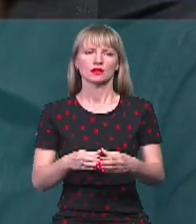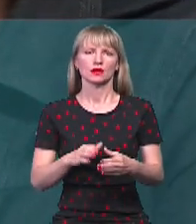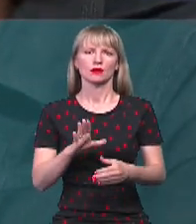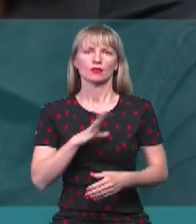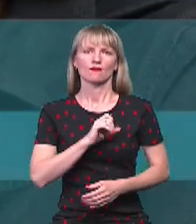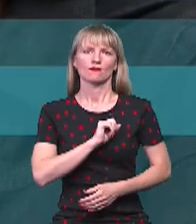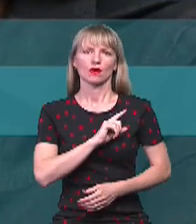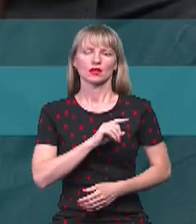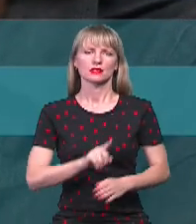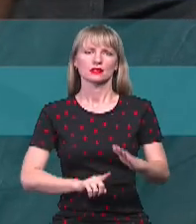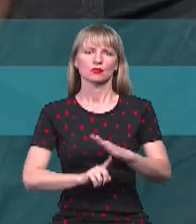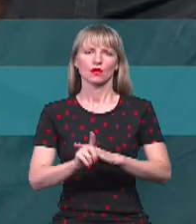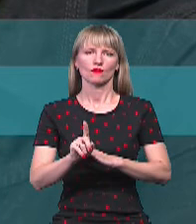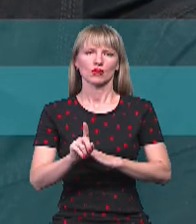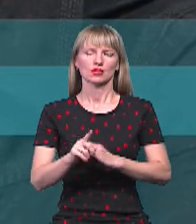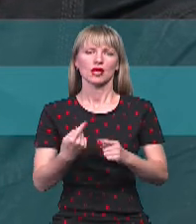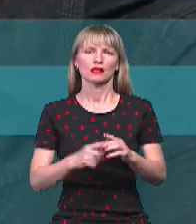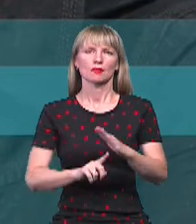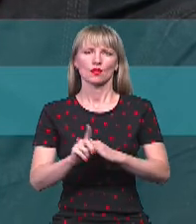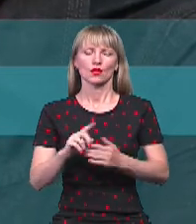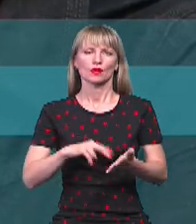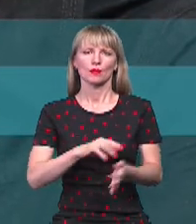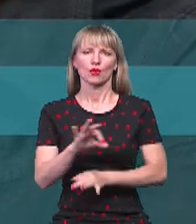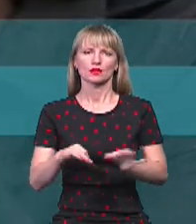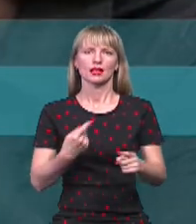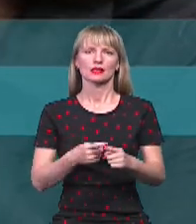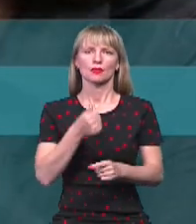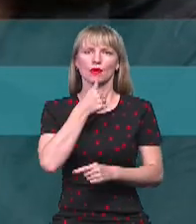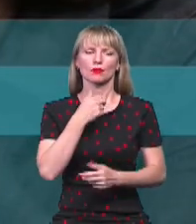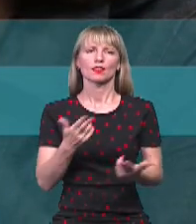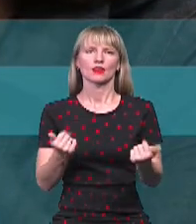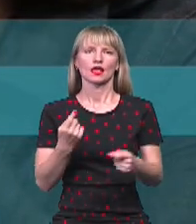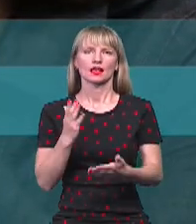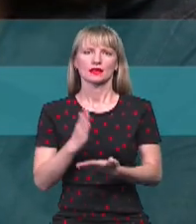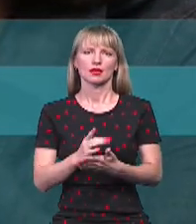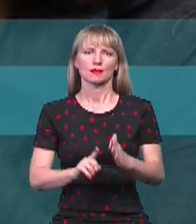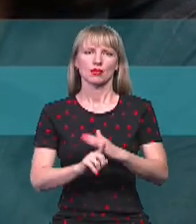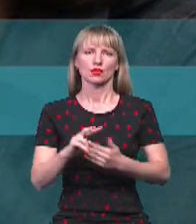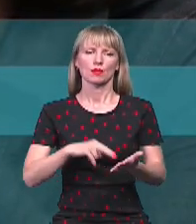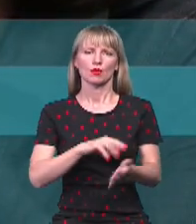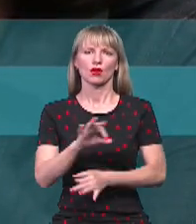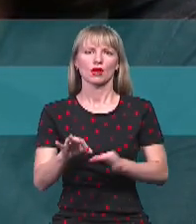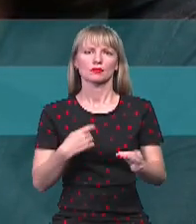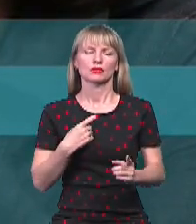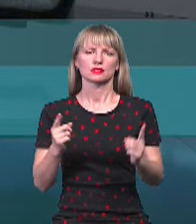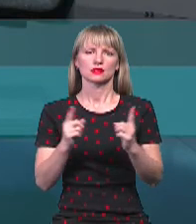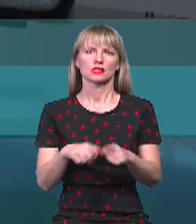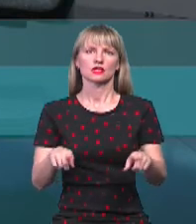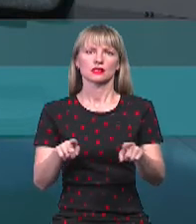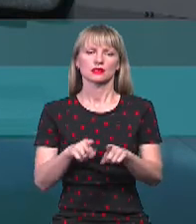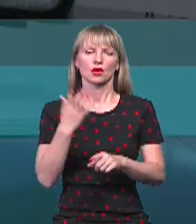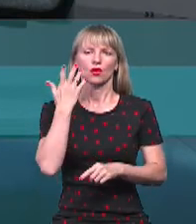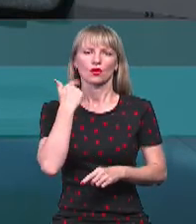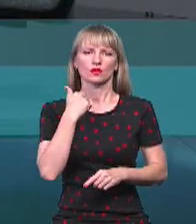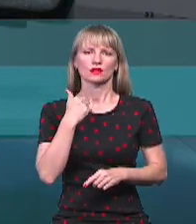Одесі впроваджується. Це як пілотні проекти, це як пробні? Є пілотні проекти. Ми стикнулися, коли у нас